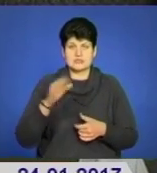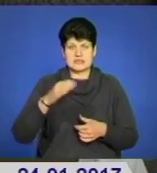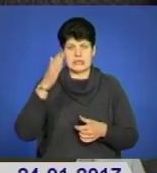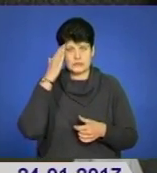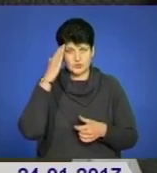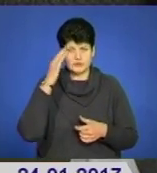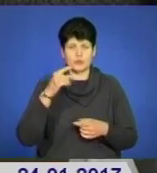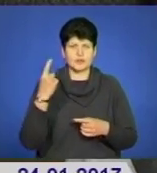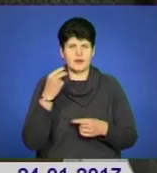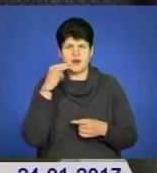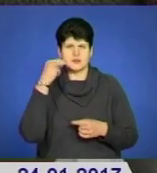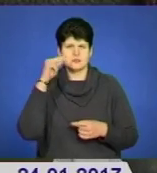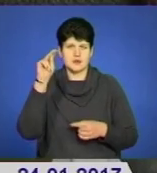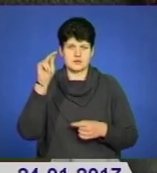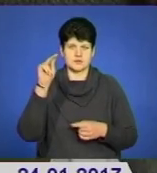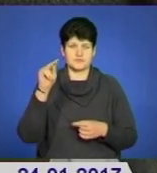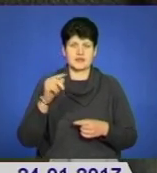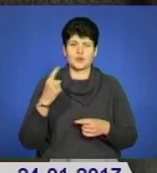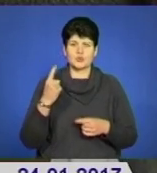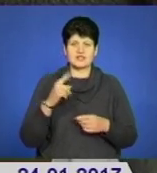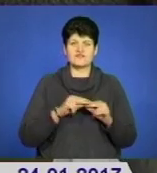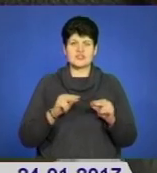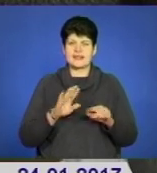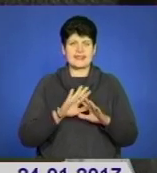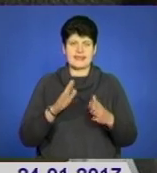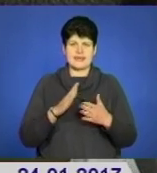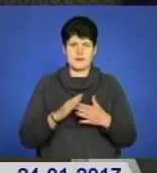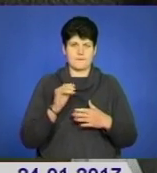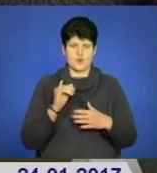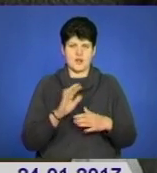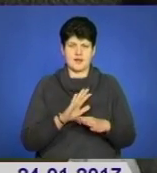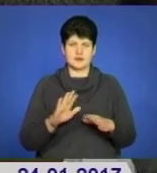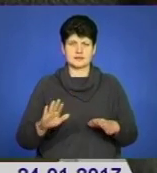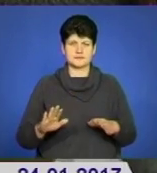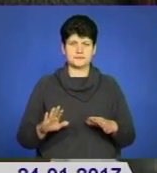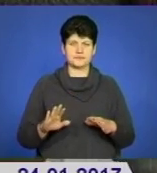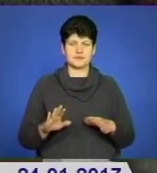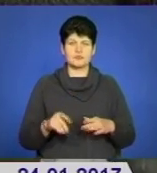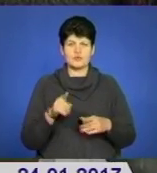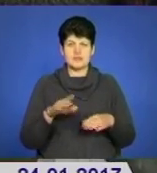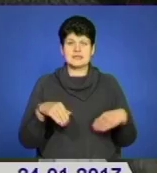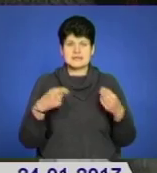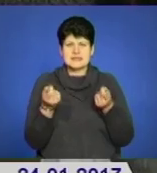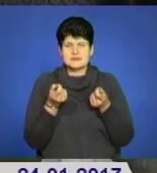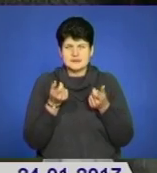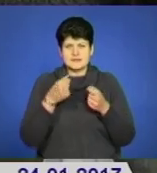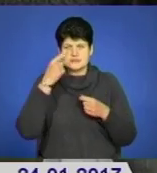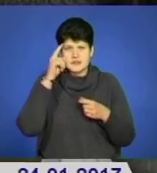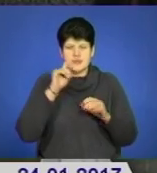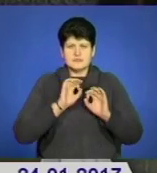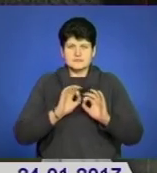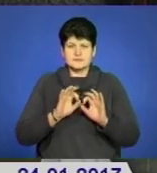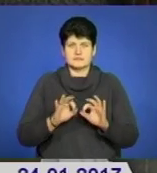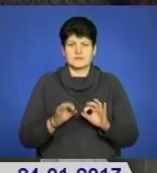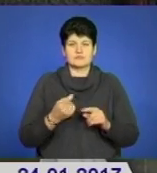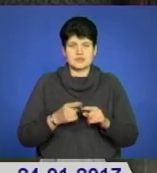найкращі із кращих, хоча жоден вчитель не є поганим, тому що він несе зерня знань до наших учнів, тим більше в наш час